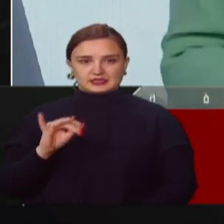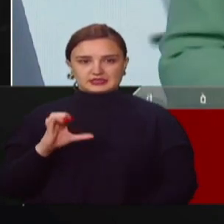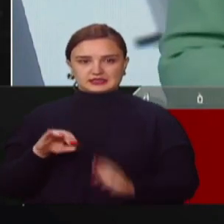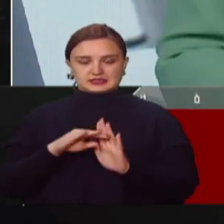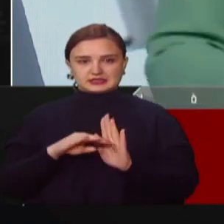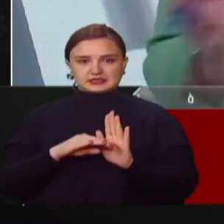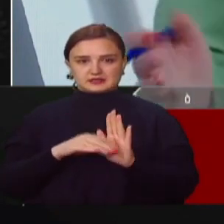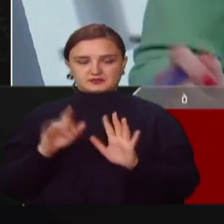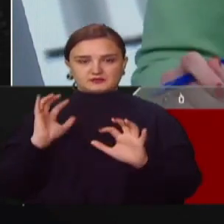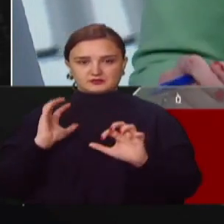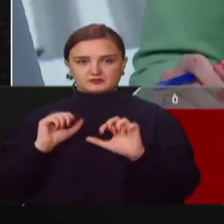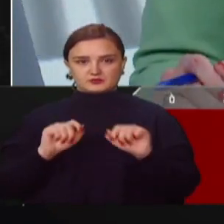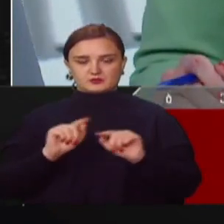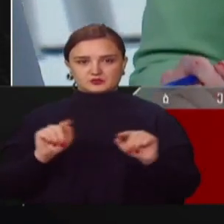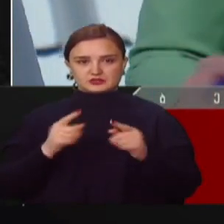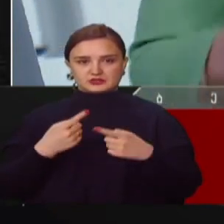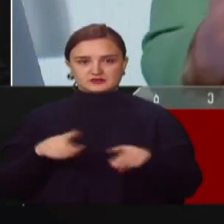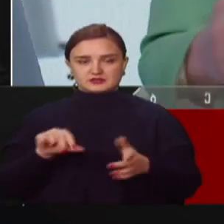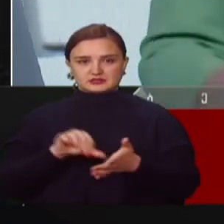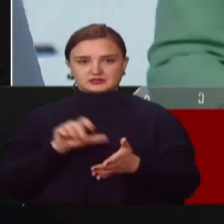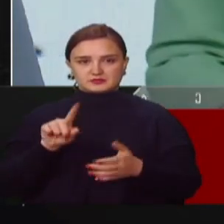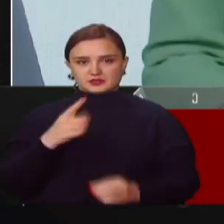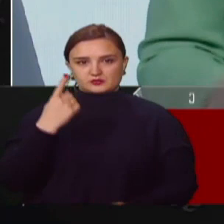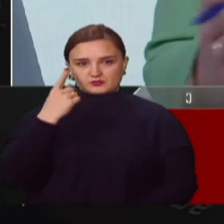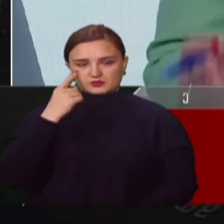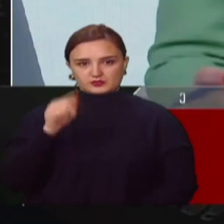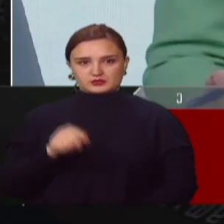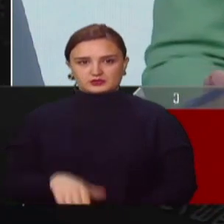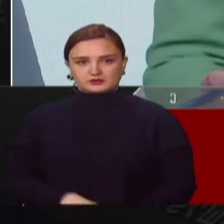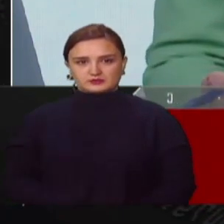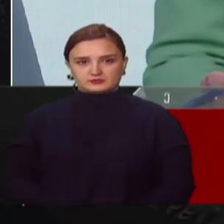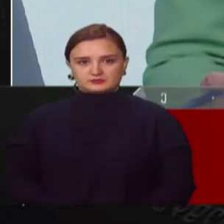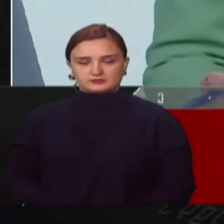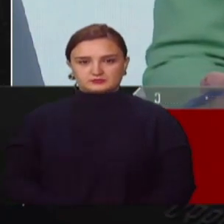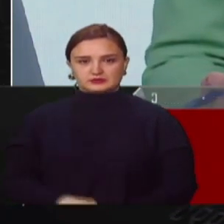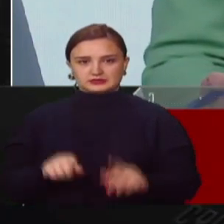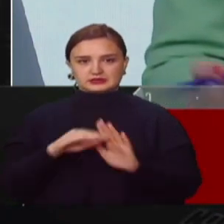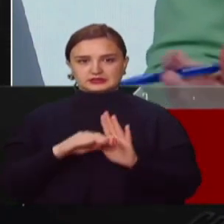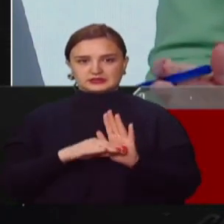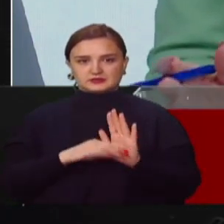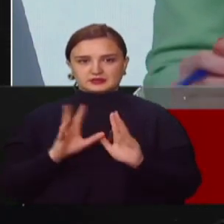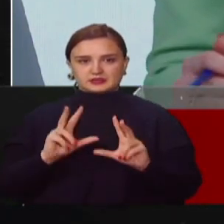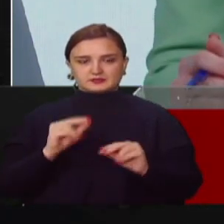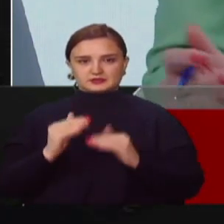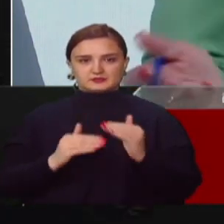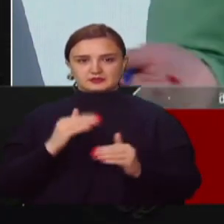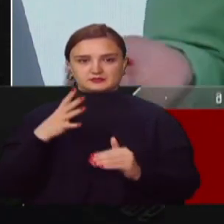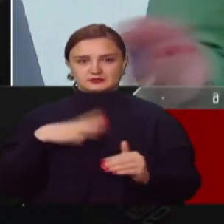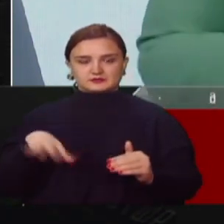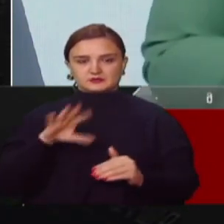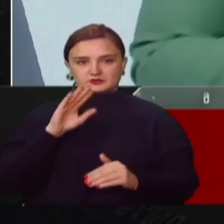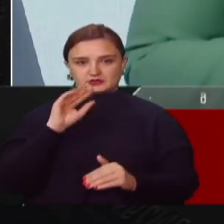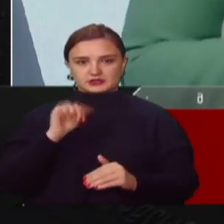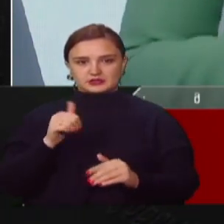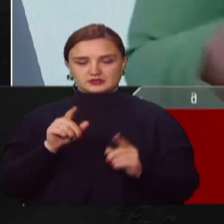მომხრეც თქვენ ხართ და ოპოზიციის კიდევ სხვა წარმომადგენლები. რატომ გონიათ, რომ ეს სისტემა იქნება წარმატებული საქართველოში, როდესაც თქვათ